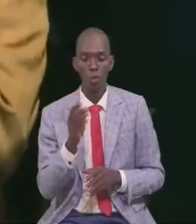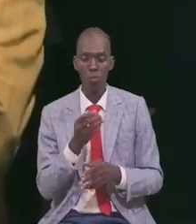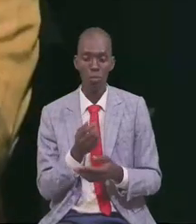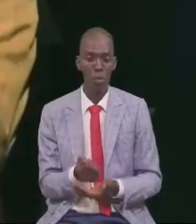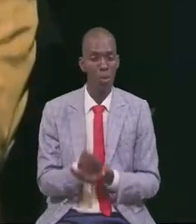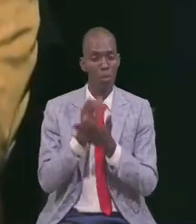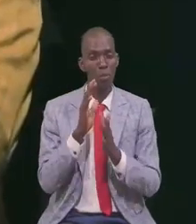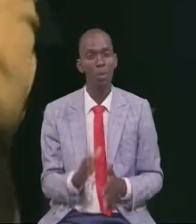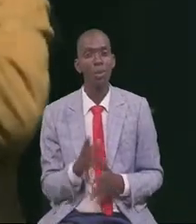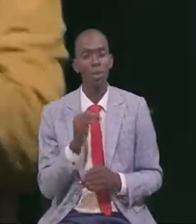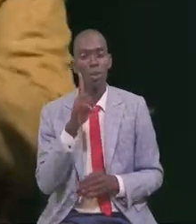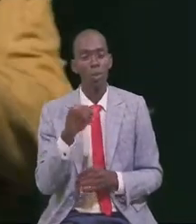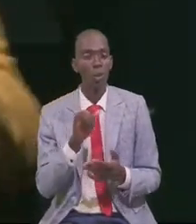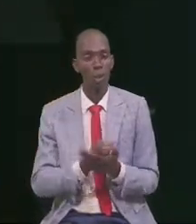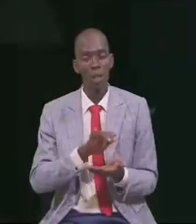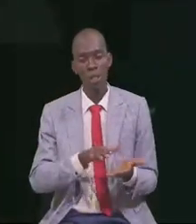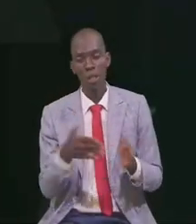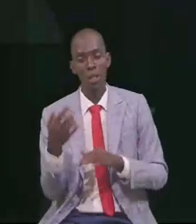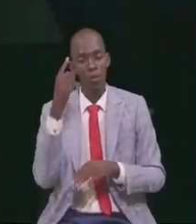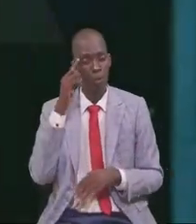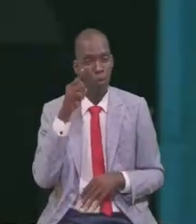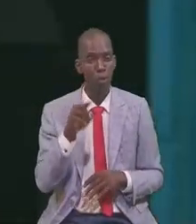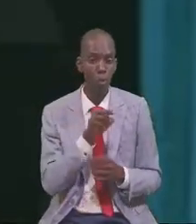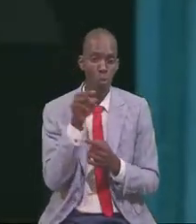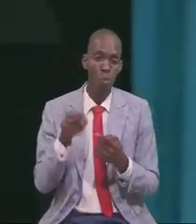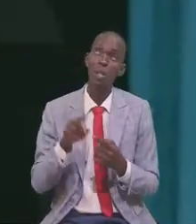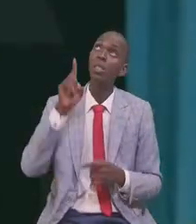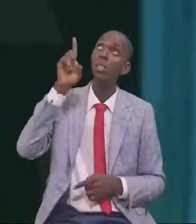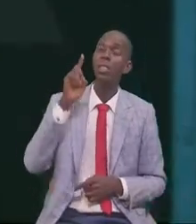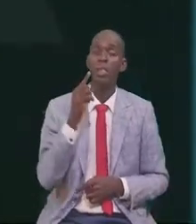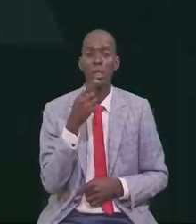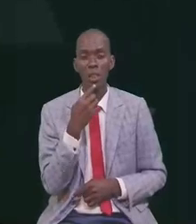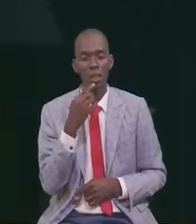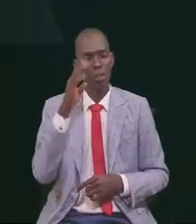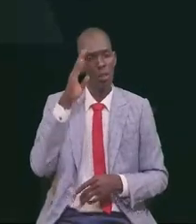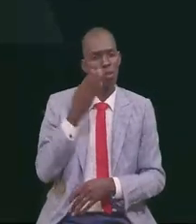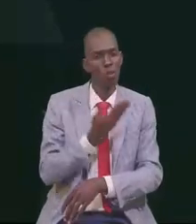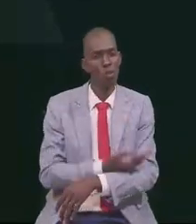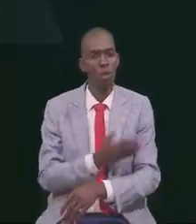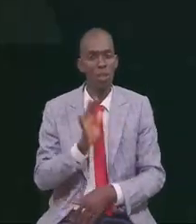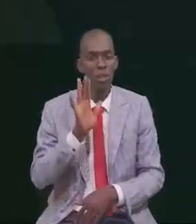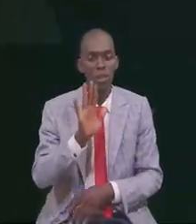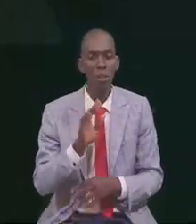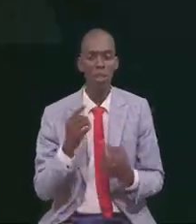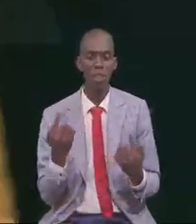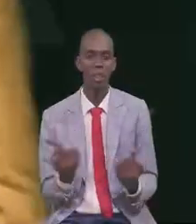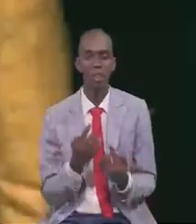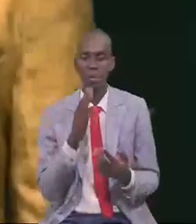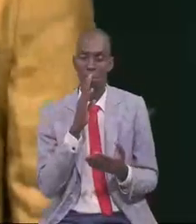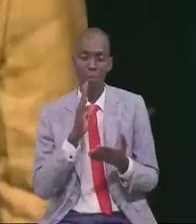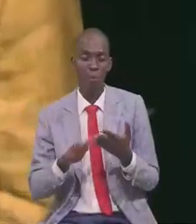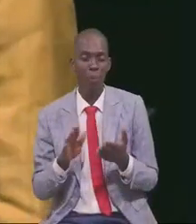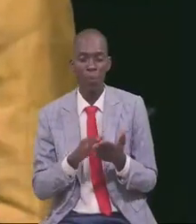est mort pour toi, quand il dit, mon enfant, tes péchés te sont pardonnés